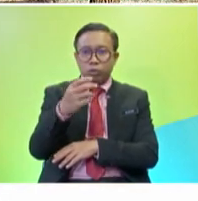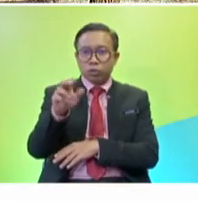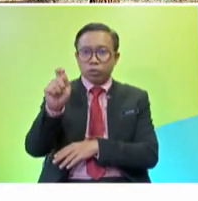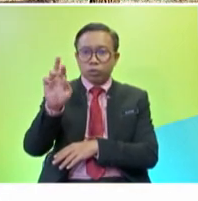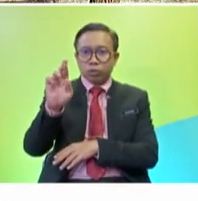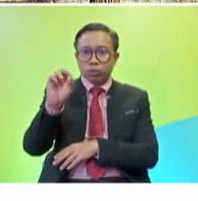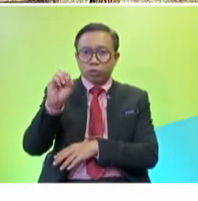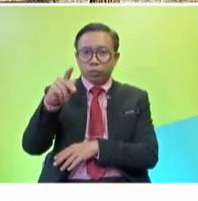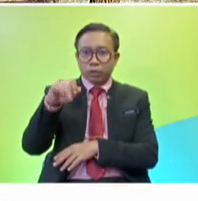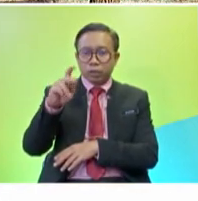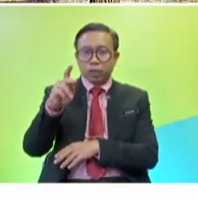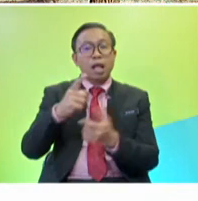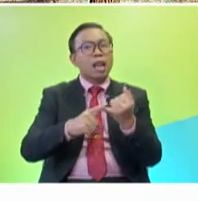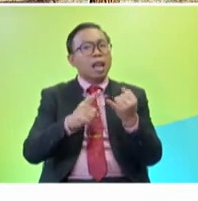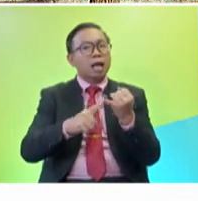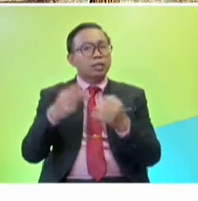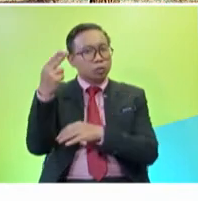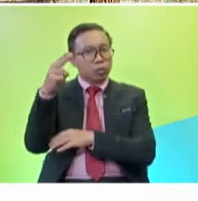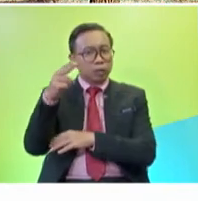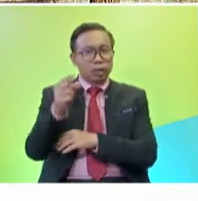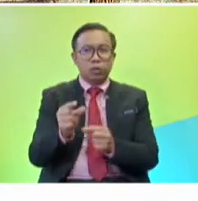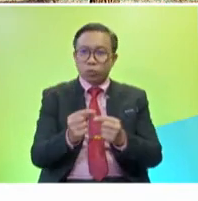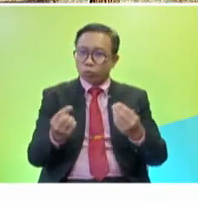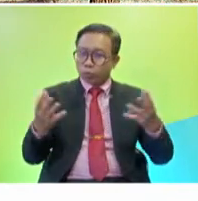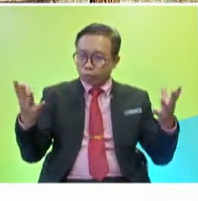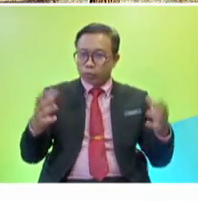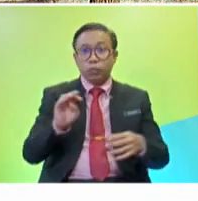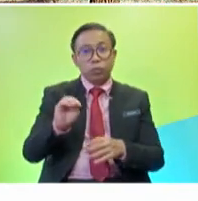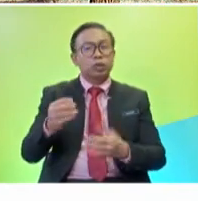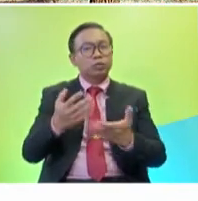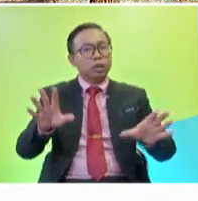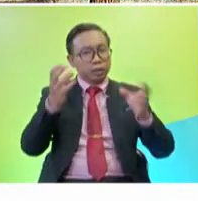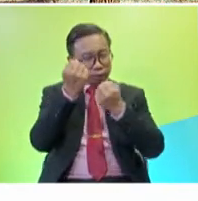hutan gurun oke baiklah murid-murid dapur Studio irfanus